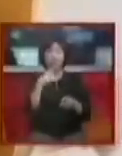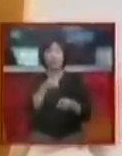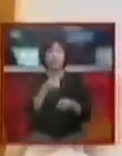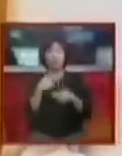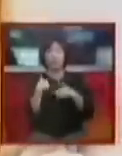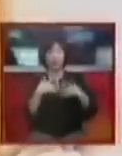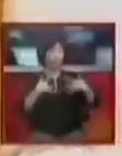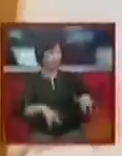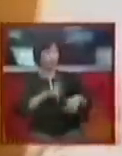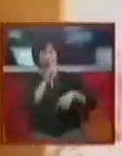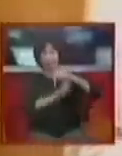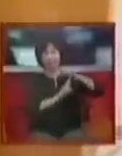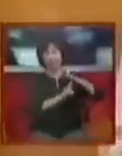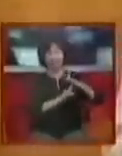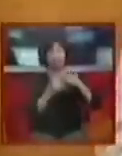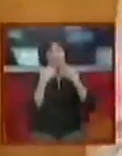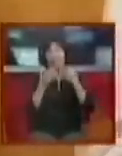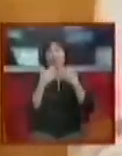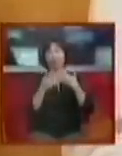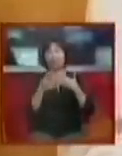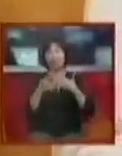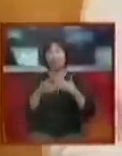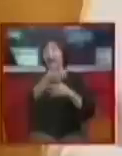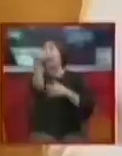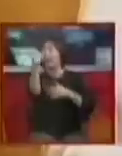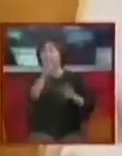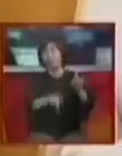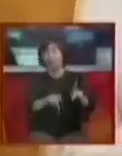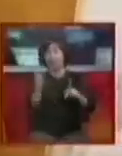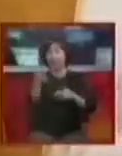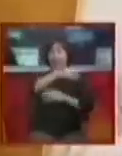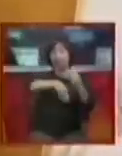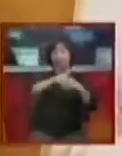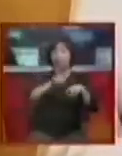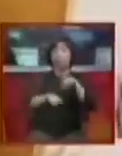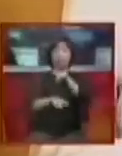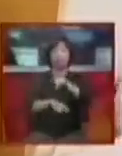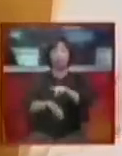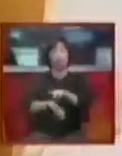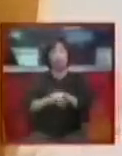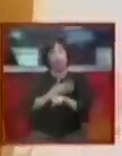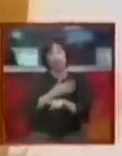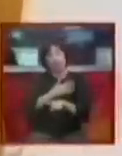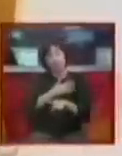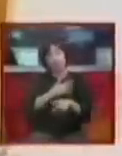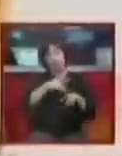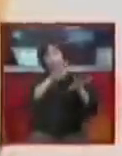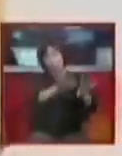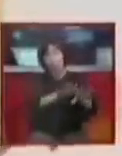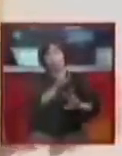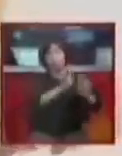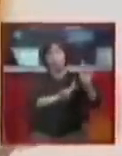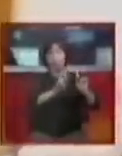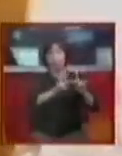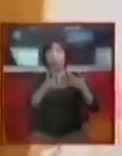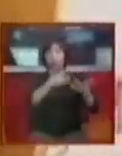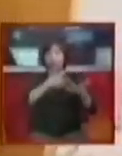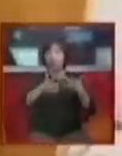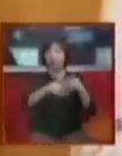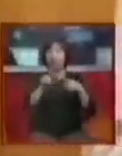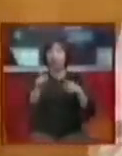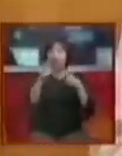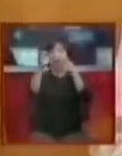sabihin, retirado na ako, pwede bang yung iba na lang? Subalit nang ibabaw ang kanyang malasakit sa bayan. Sa kabila nito,